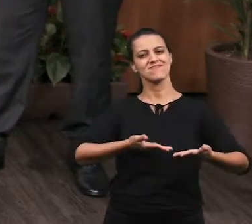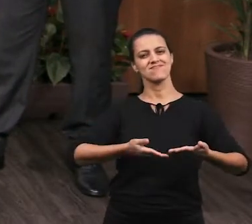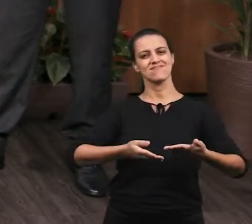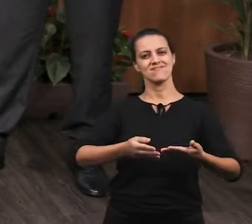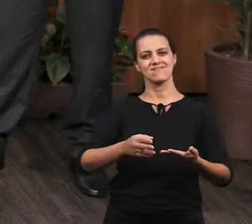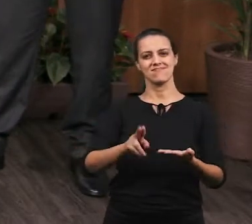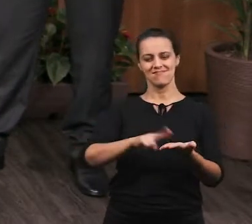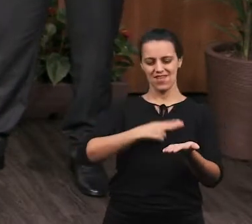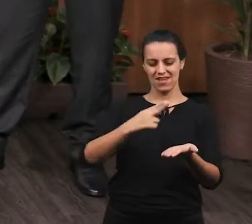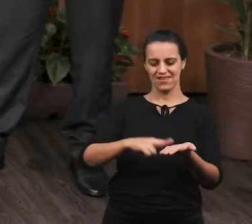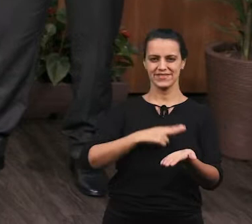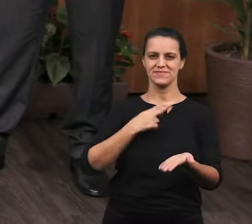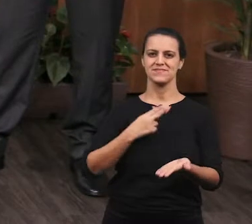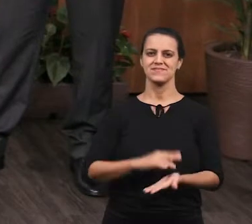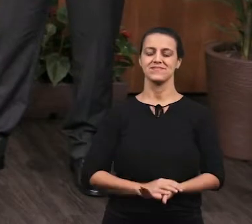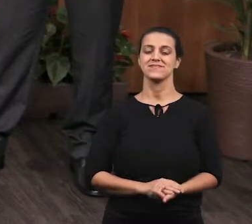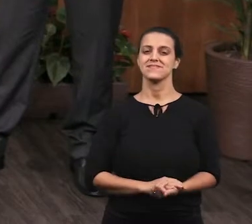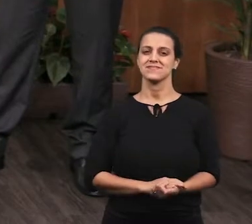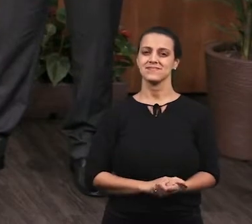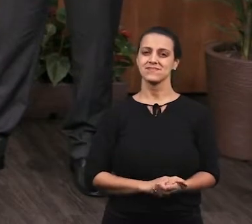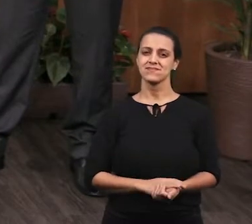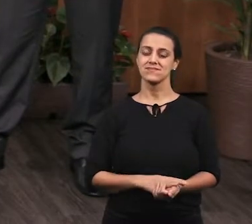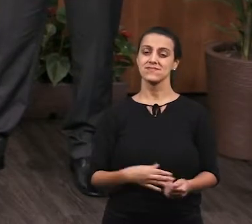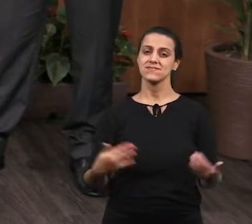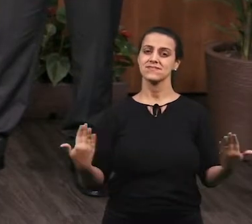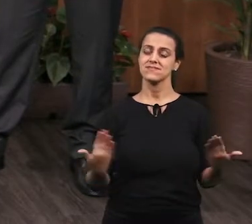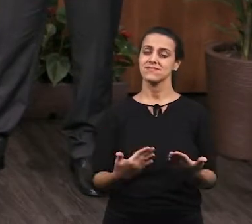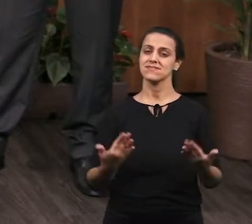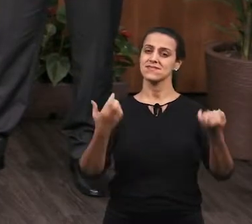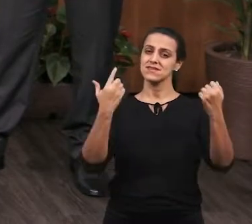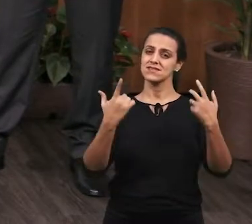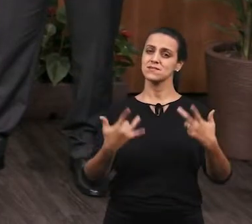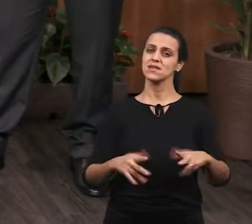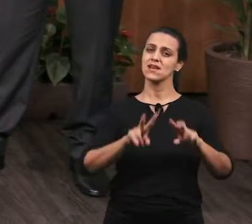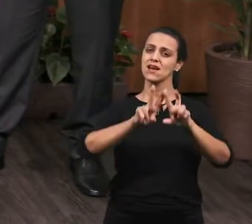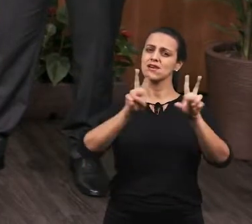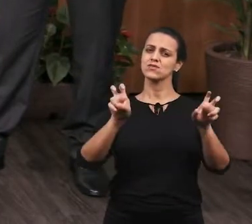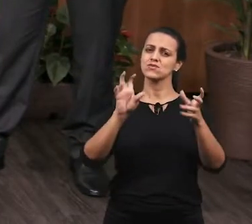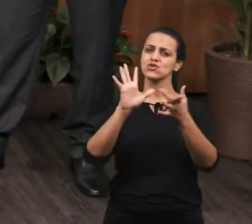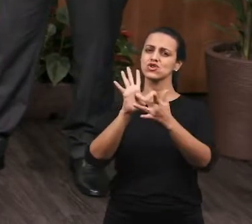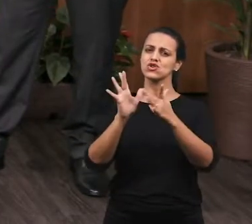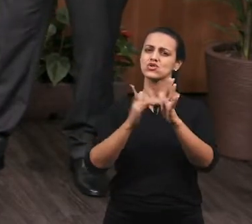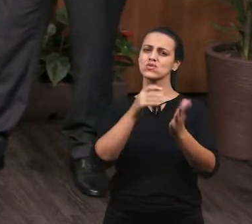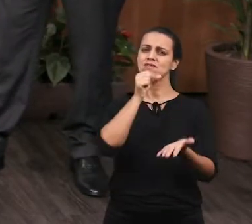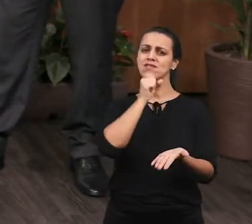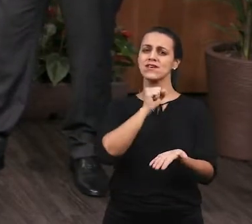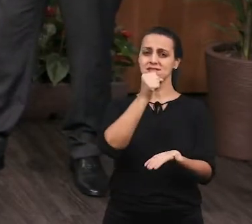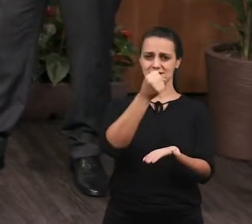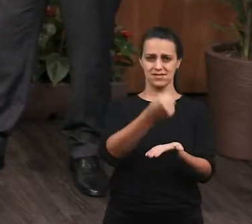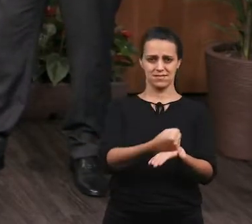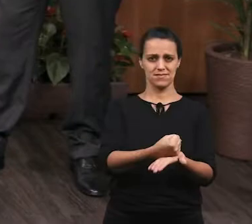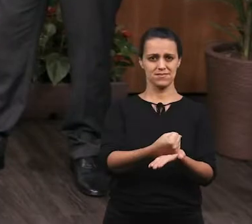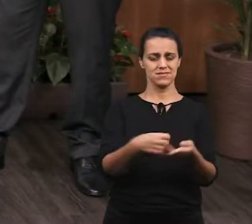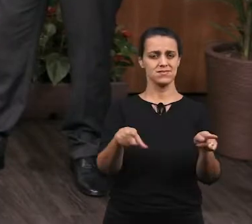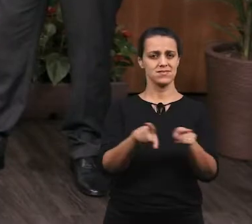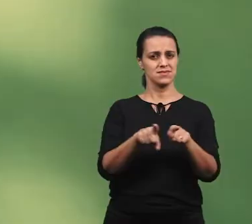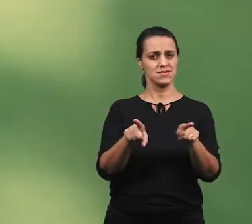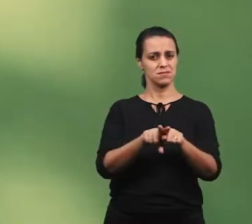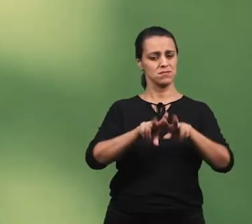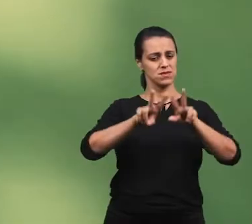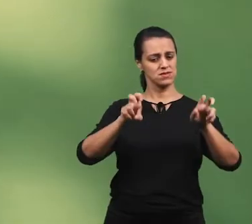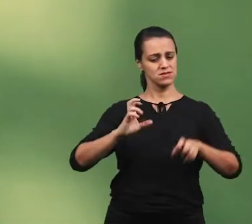благодарим участие всех тех, кто написал нам. Мы говорим об Иисусе в Ветхом Завете и